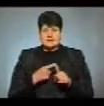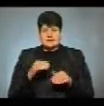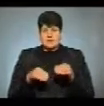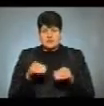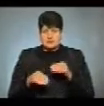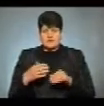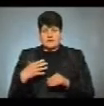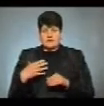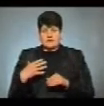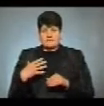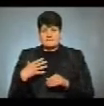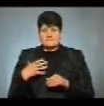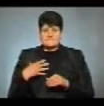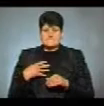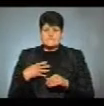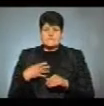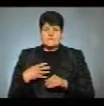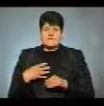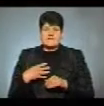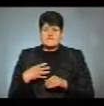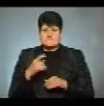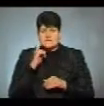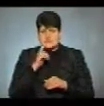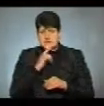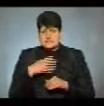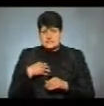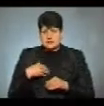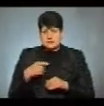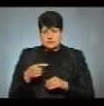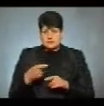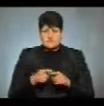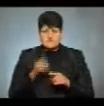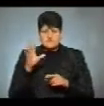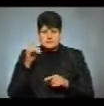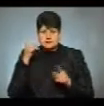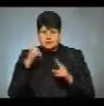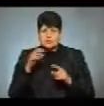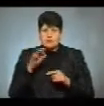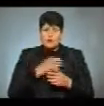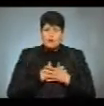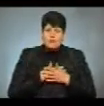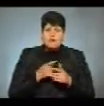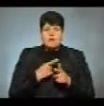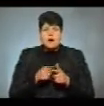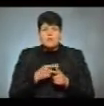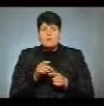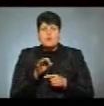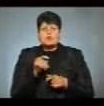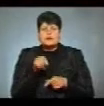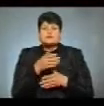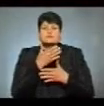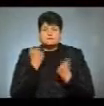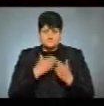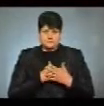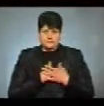Львів, Тернопіль. В поезії основний меседж завжди все на світі, вся творчість на світі, вона про любов або про відсутність любові.